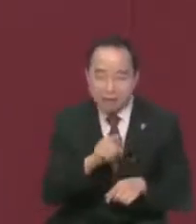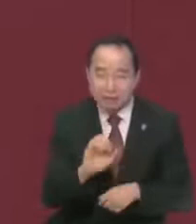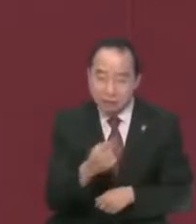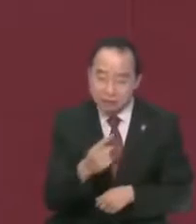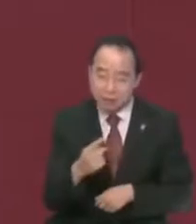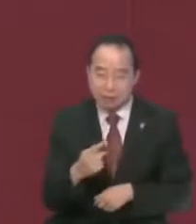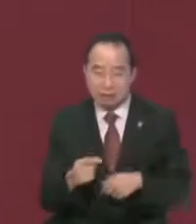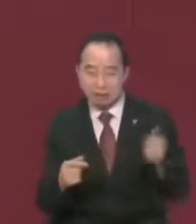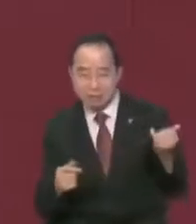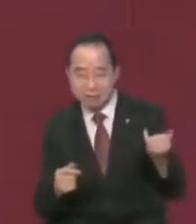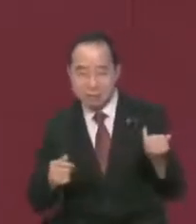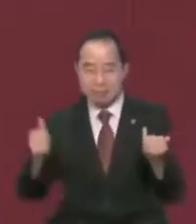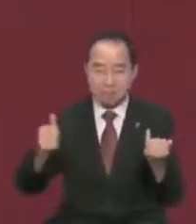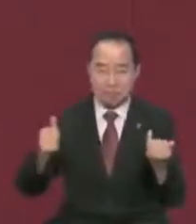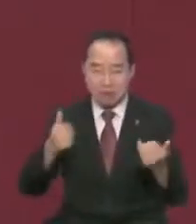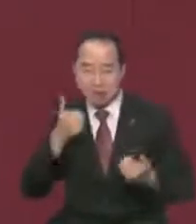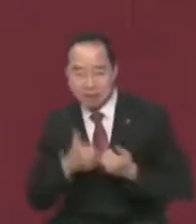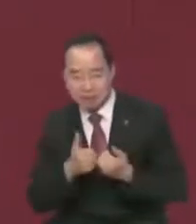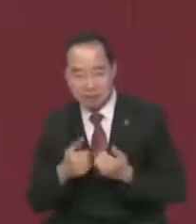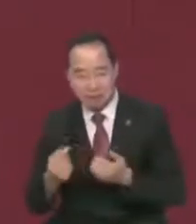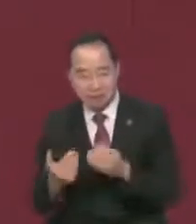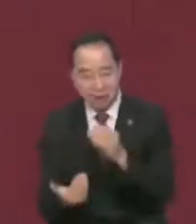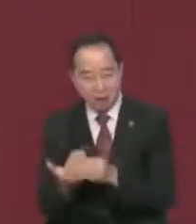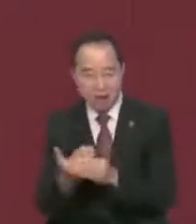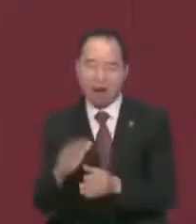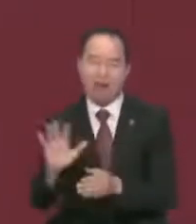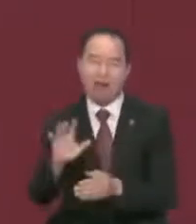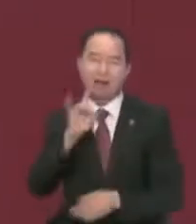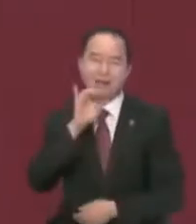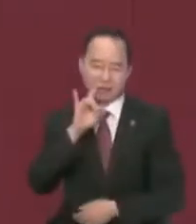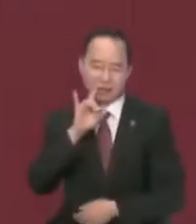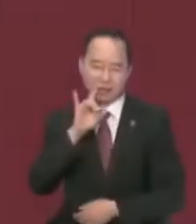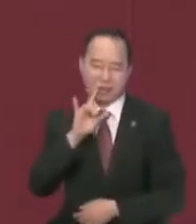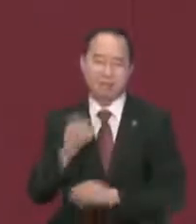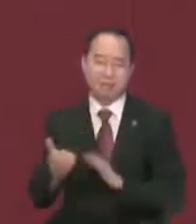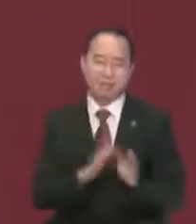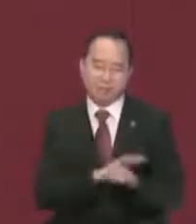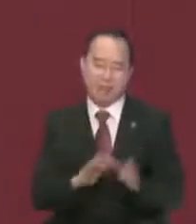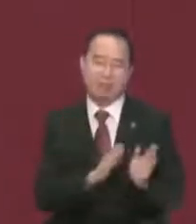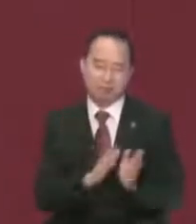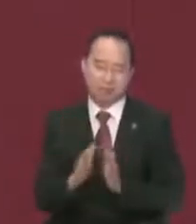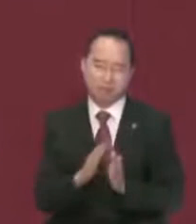됩니다. 그렇게 되지 않도록 세심하게 주의하겠습니다.